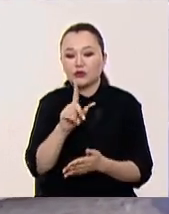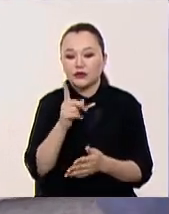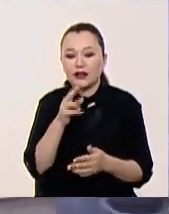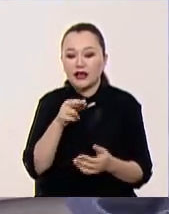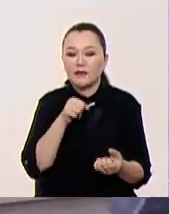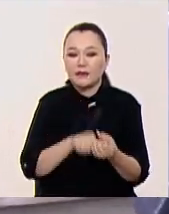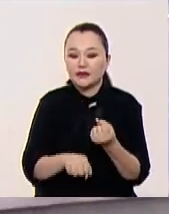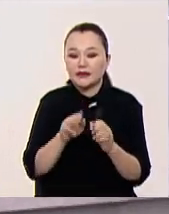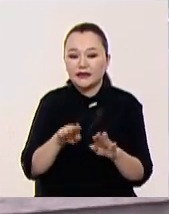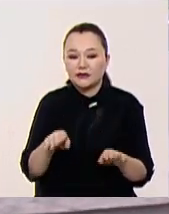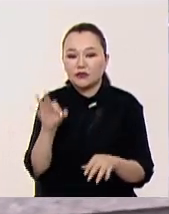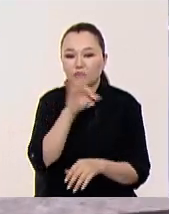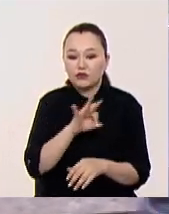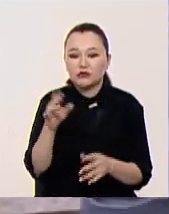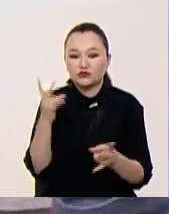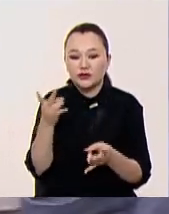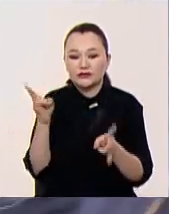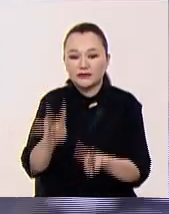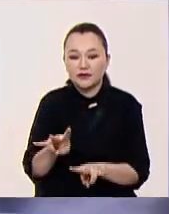педофилов мне кажется надо оставлять